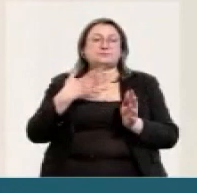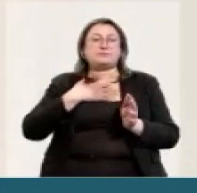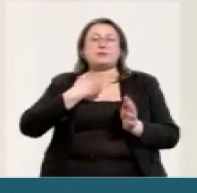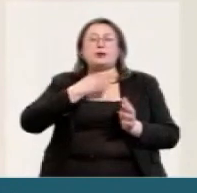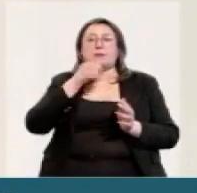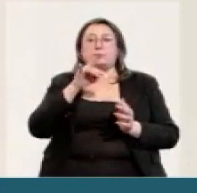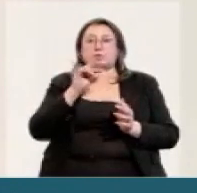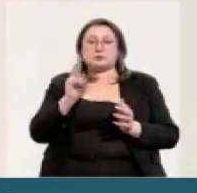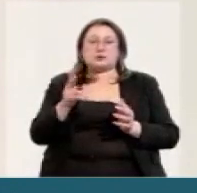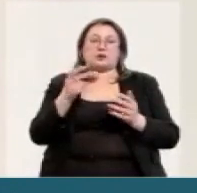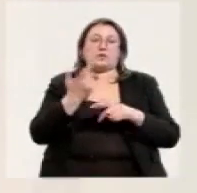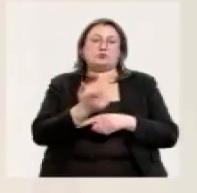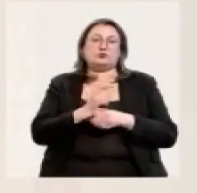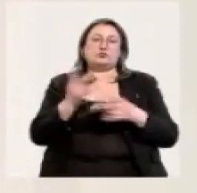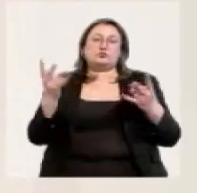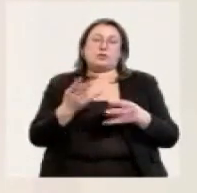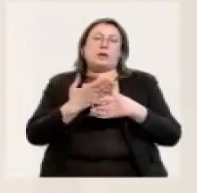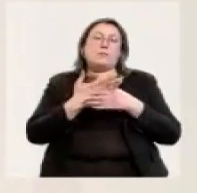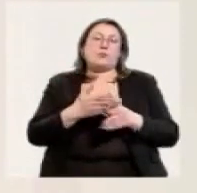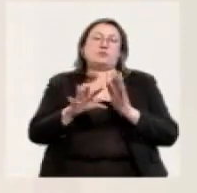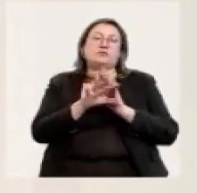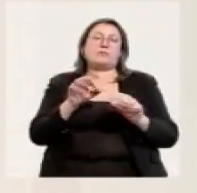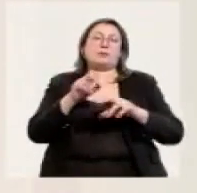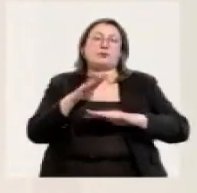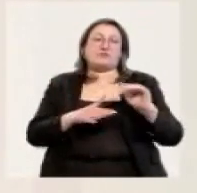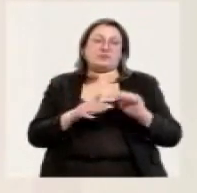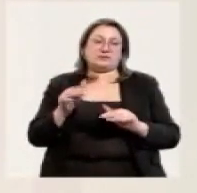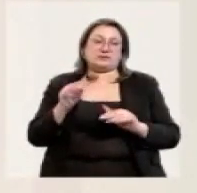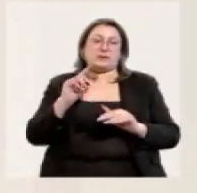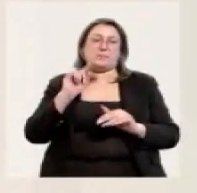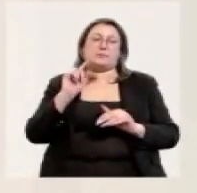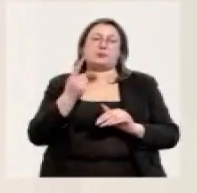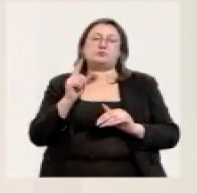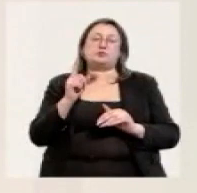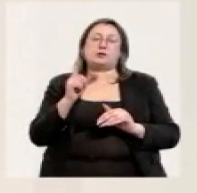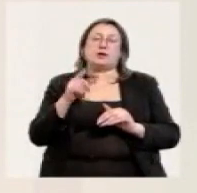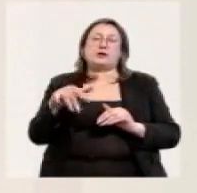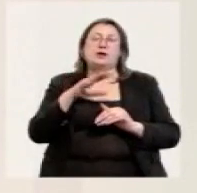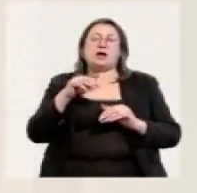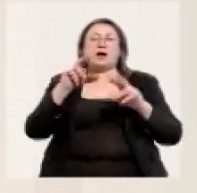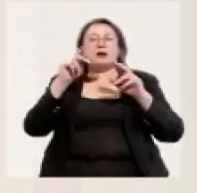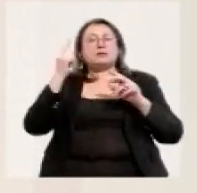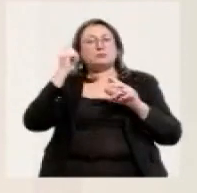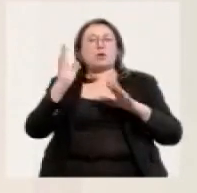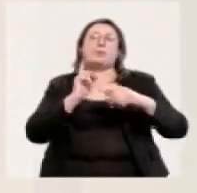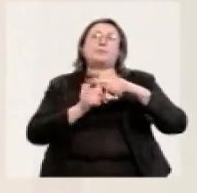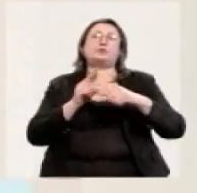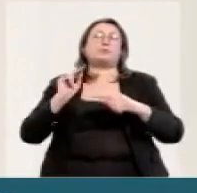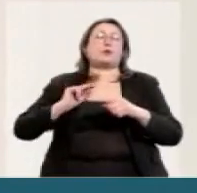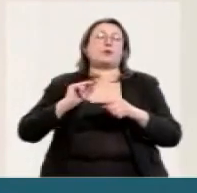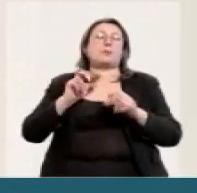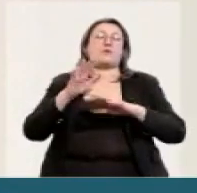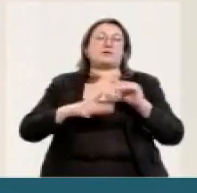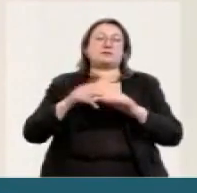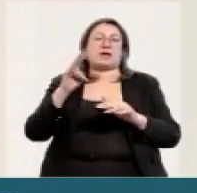на данный момент очень нужна помощь в выборе профессии, и потому что они рассматривают только плюсы профессии,